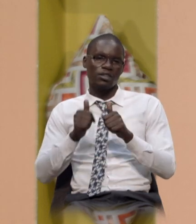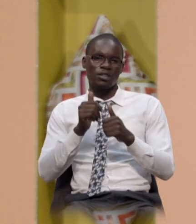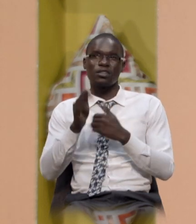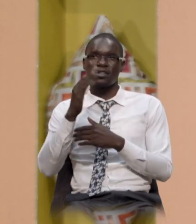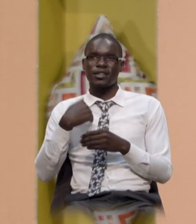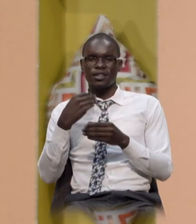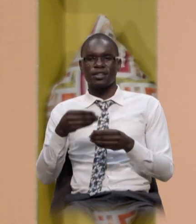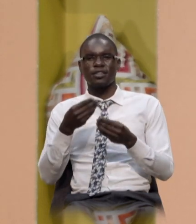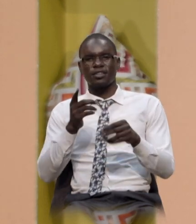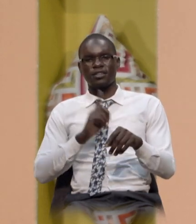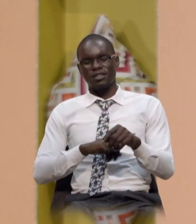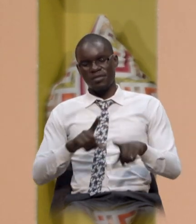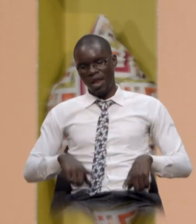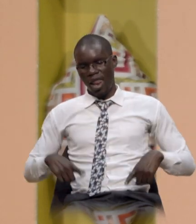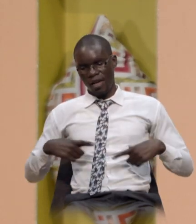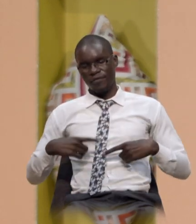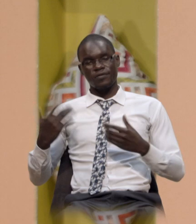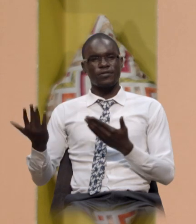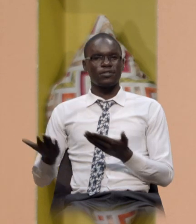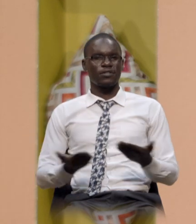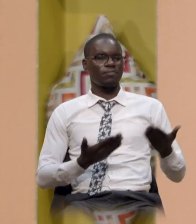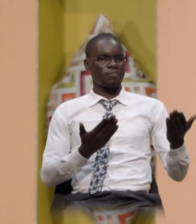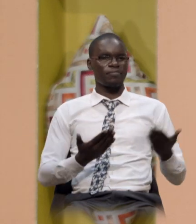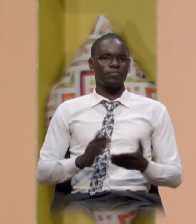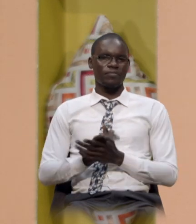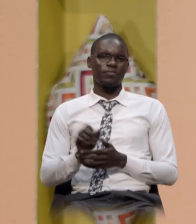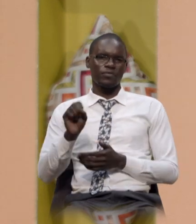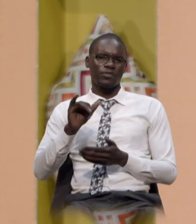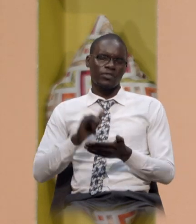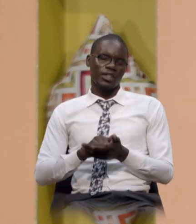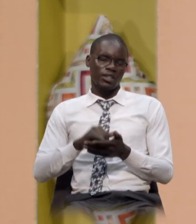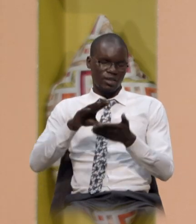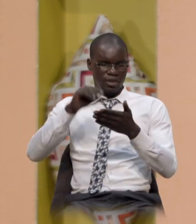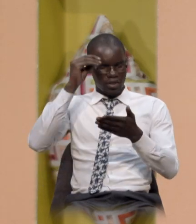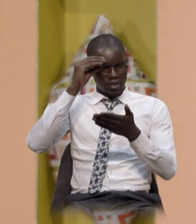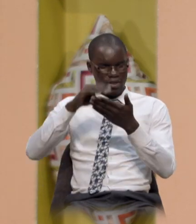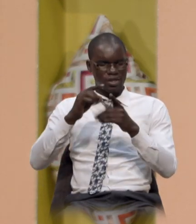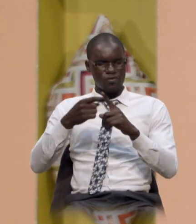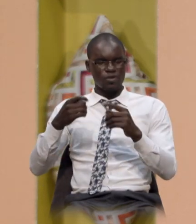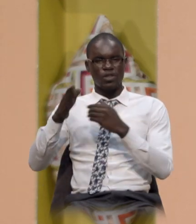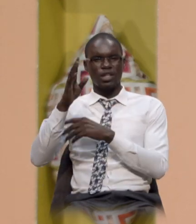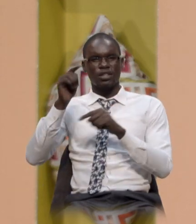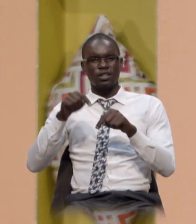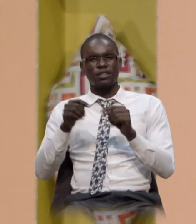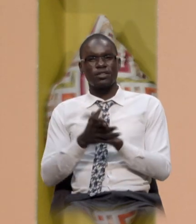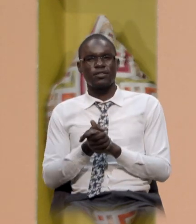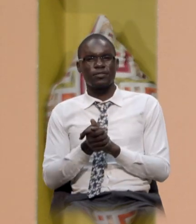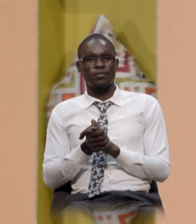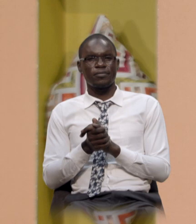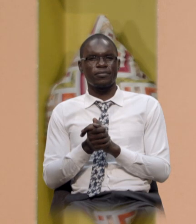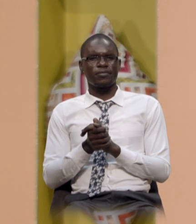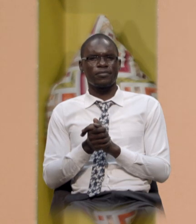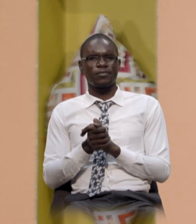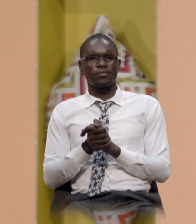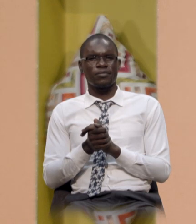ametupa uhai. Na kwa hivyo nawakaribisha ili kwamba tujifunze neno la Mungu siku ya leo. Neno la Mungu ambalo utajifunza